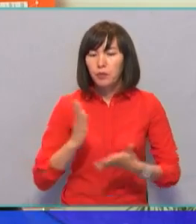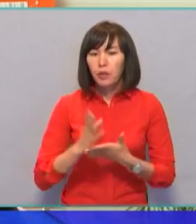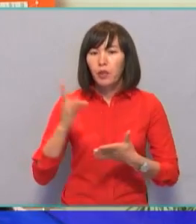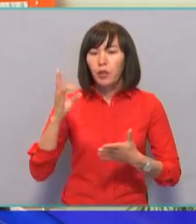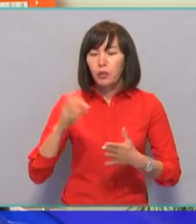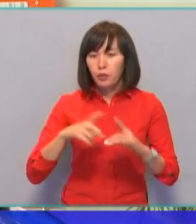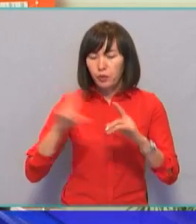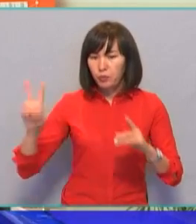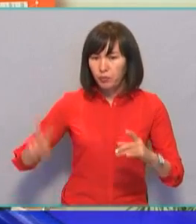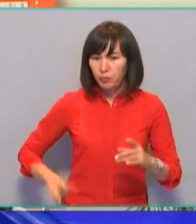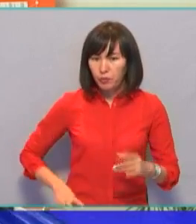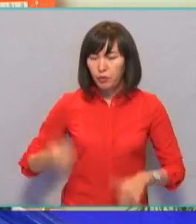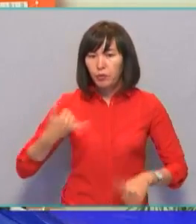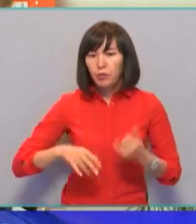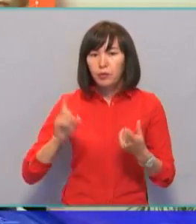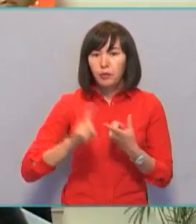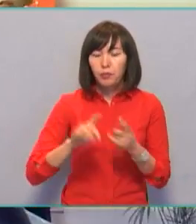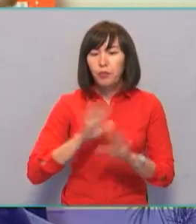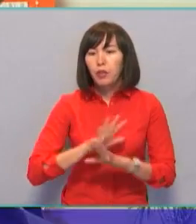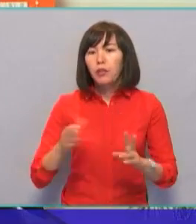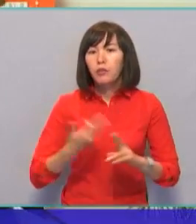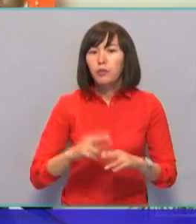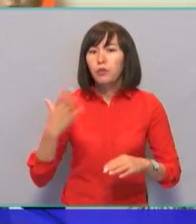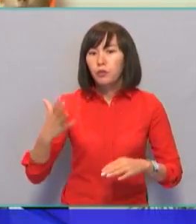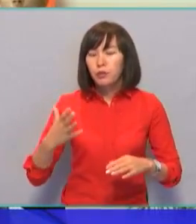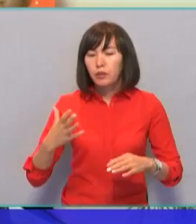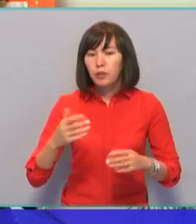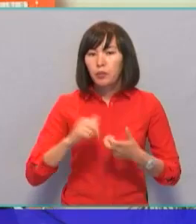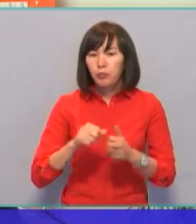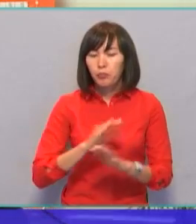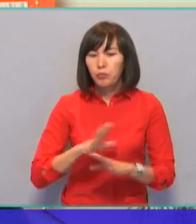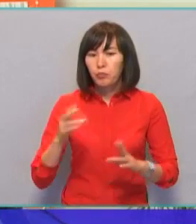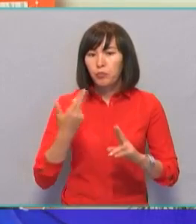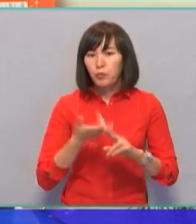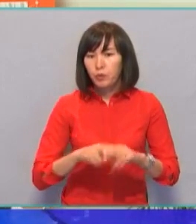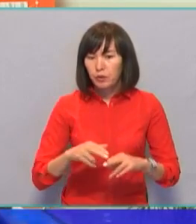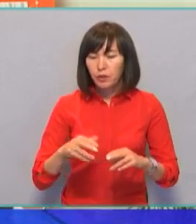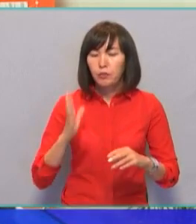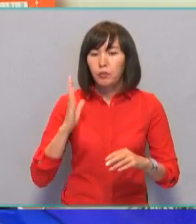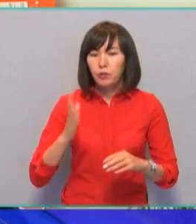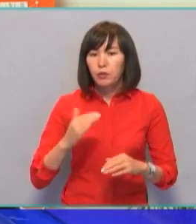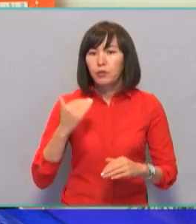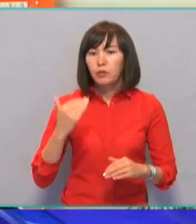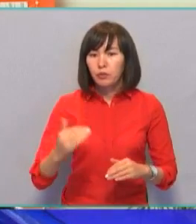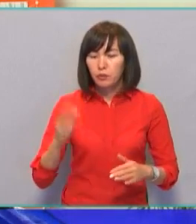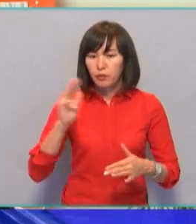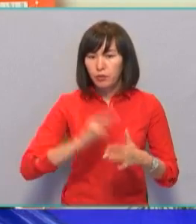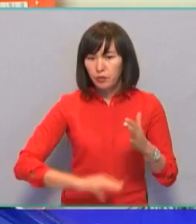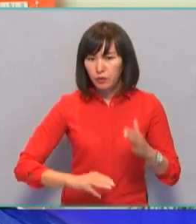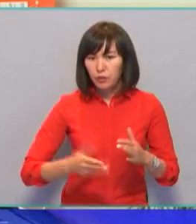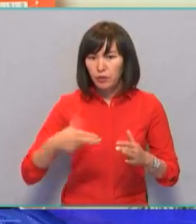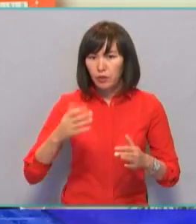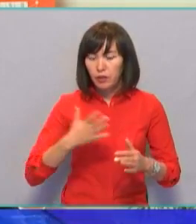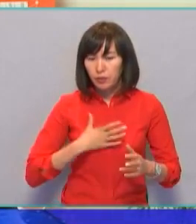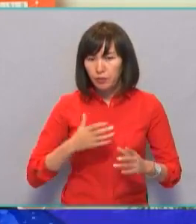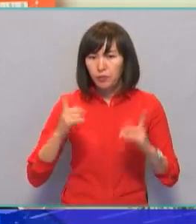ол мектеп директорына, ұстазға байланысты емес, олардың қолынан тиетін мәселе емес. Сондықтан осындай болып тұрғанда оған айыппұл салатын болса, әрине